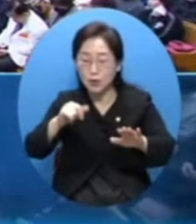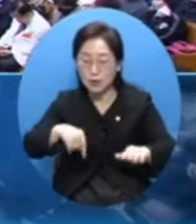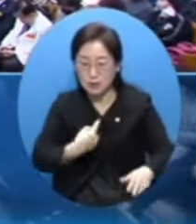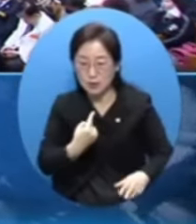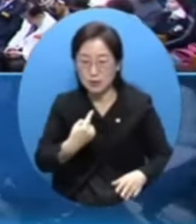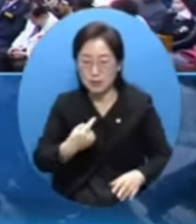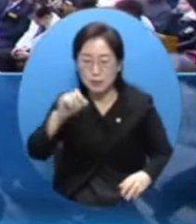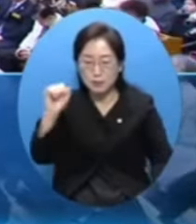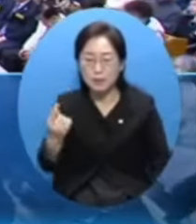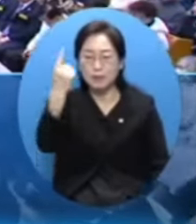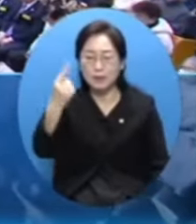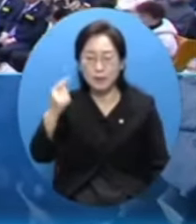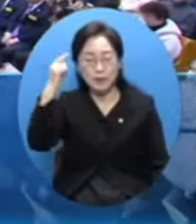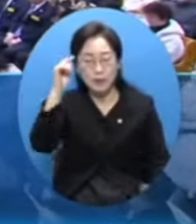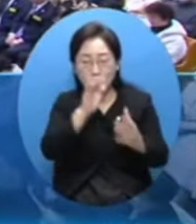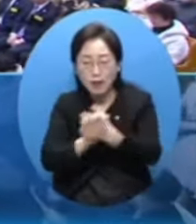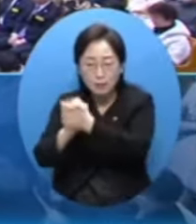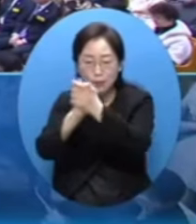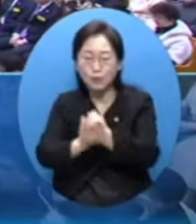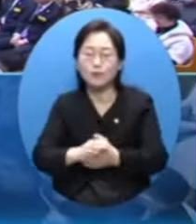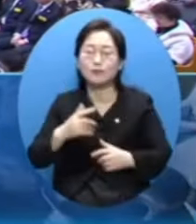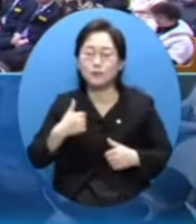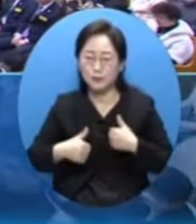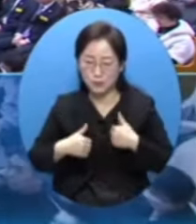화목하게 되기를 기뻐하심이라